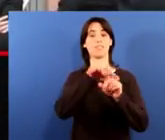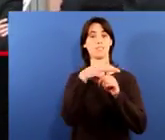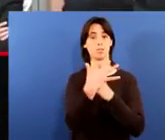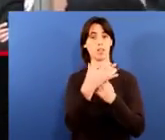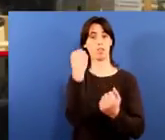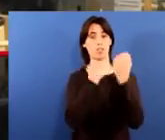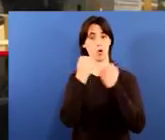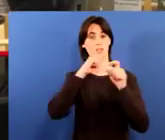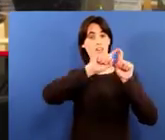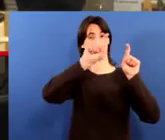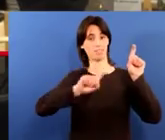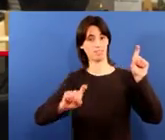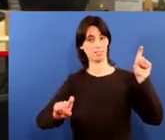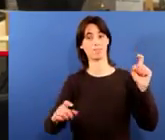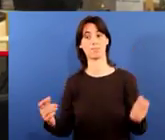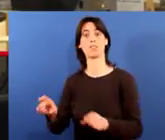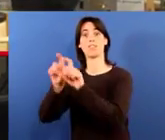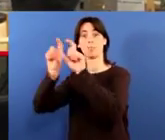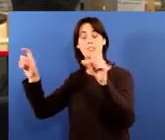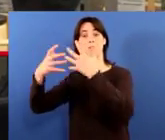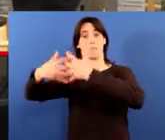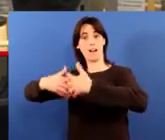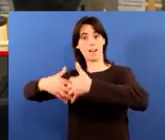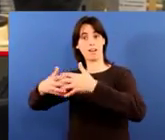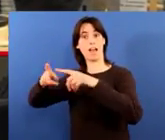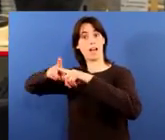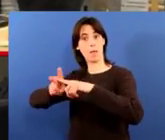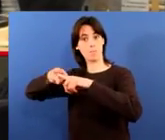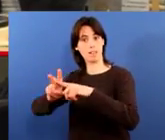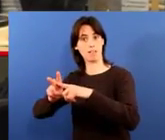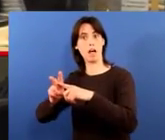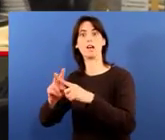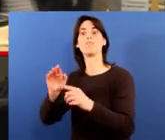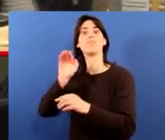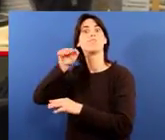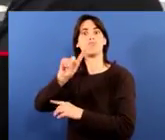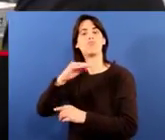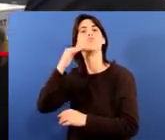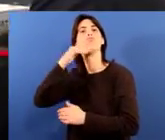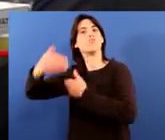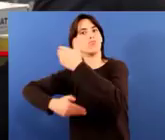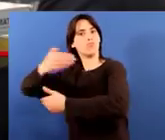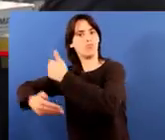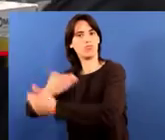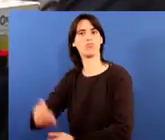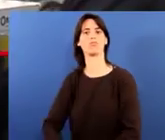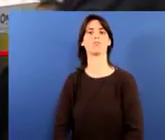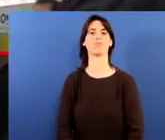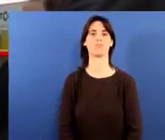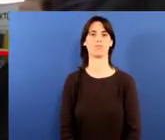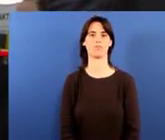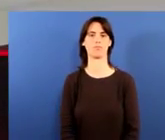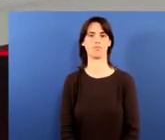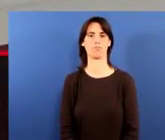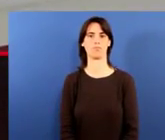bat eratzen baitute. Bizkaiko aldun nagusiak azokaren inaugurazioan adierazi zuenez, ekonomiaren jarduera beheraka doan une